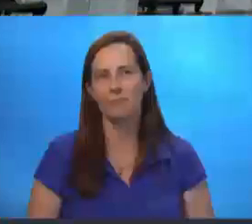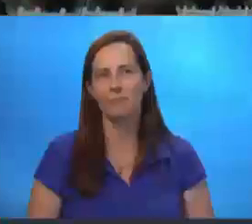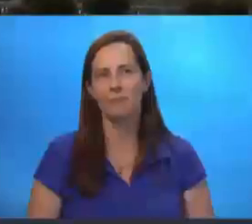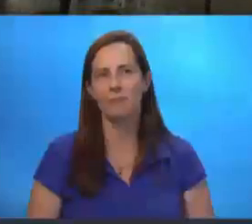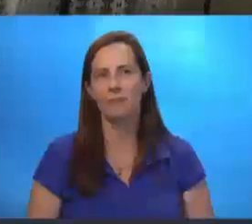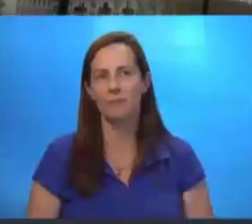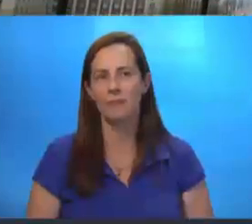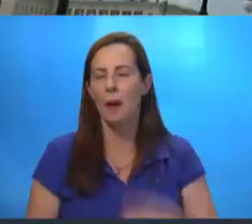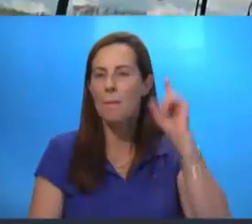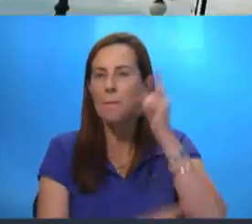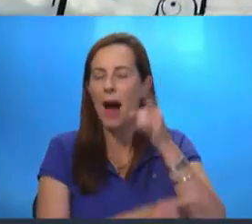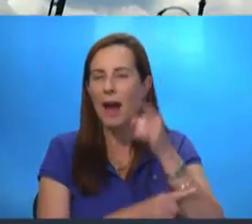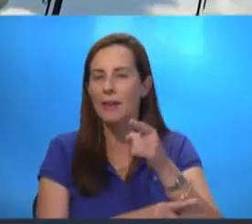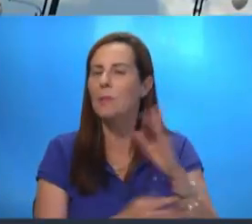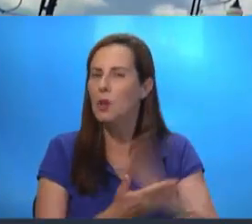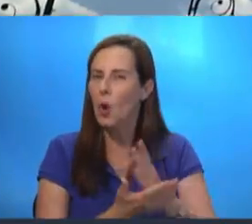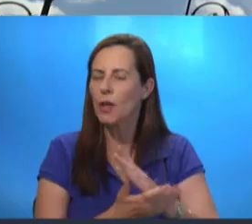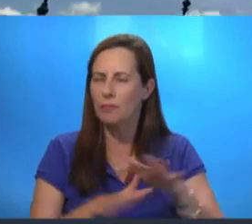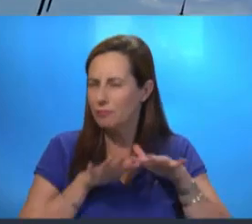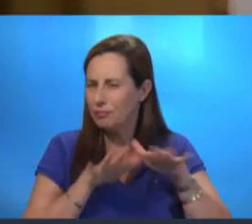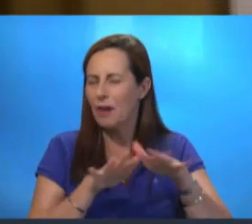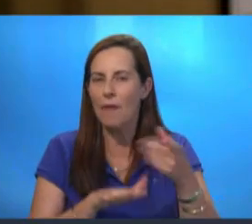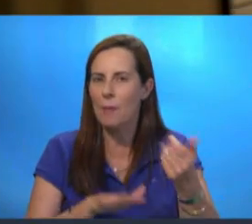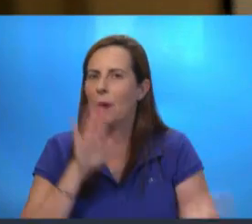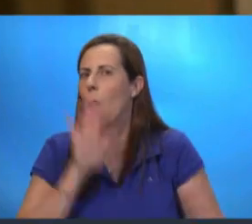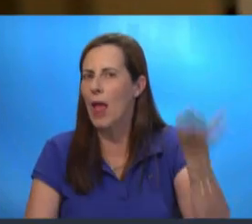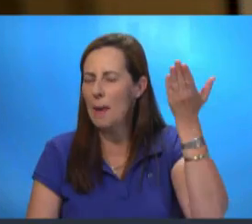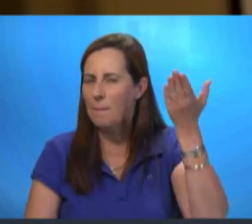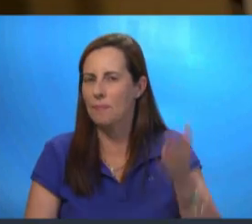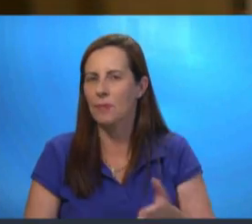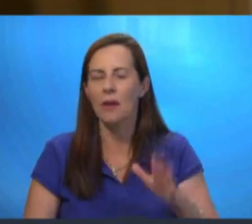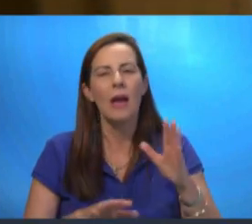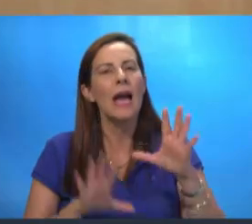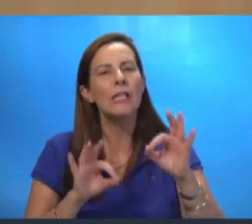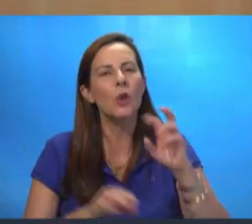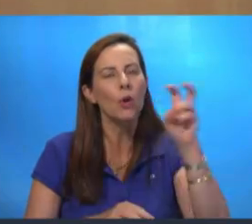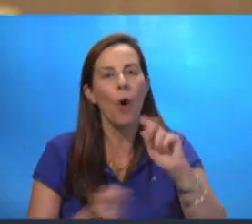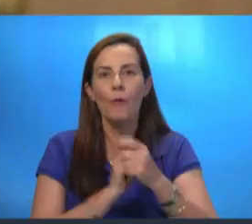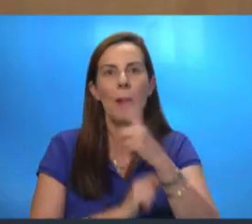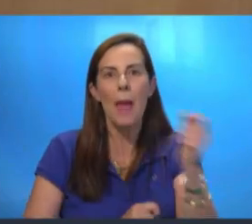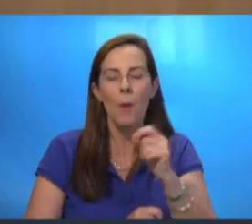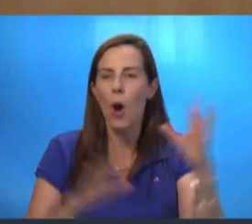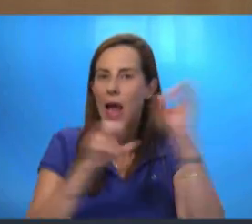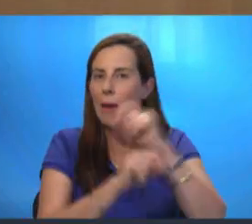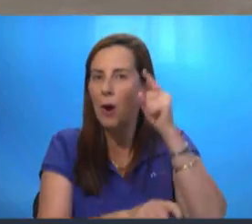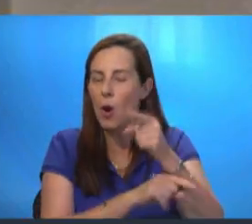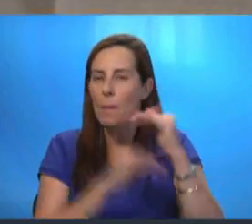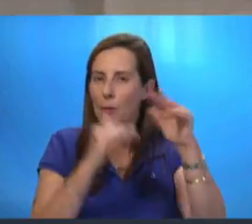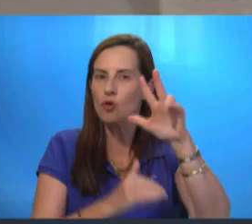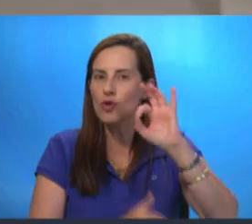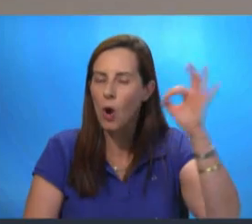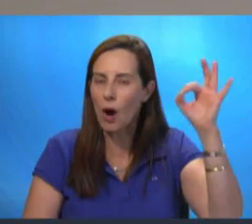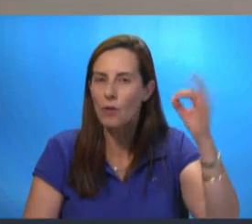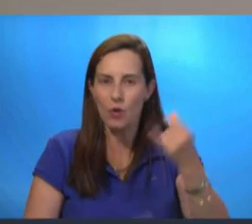בתי המלון בעיר מתכוננים להצפה והמחירים טסים. עשרות דולרים הופכים למאות, לילה במלון ברמת שלושה כוכבים שעולה